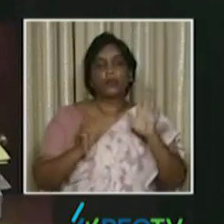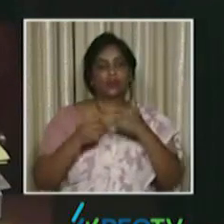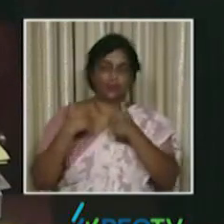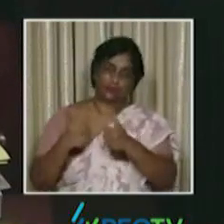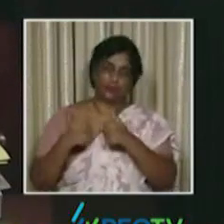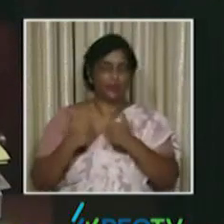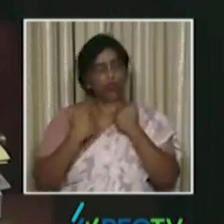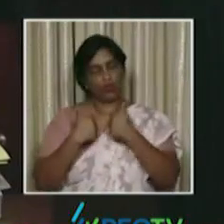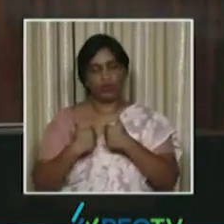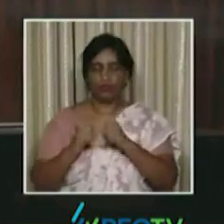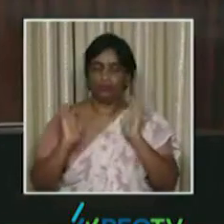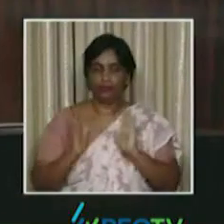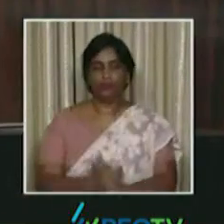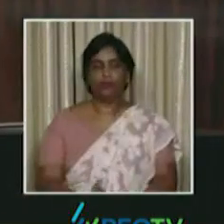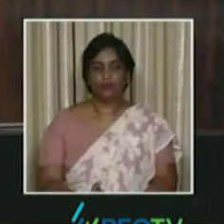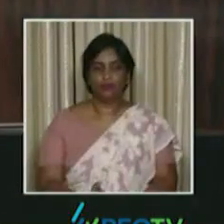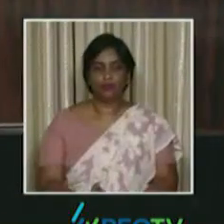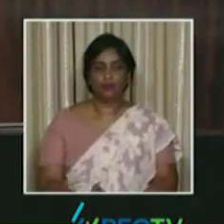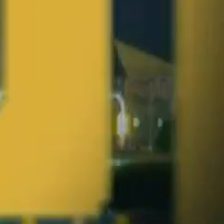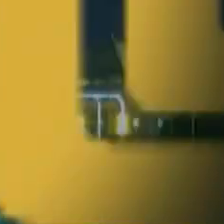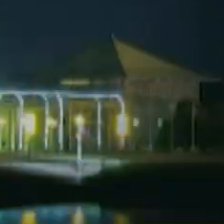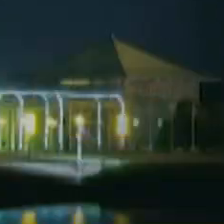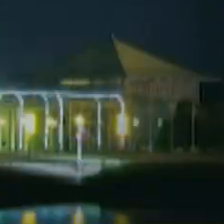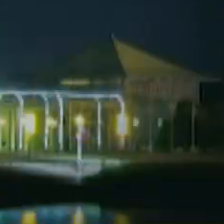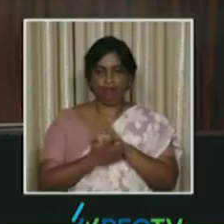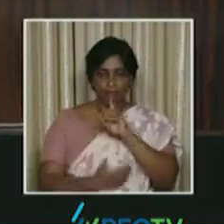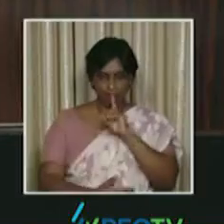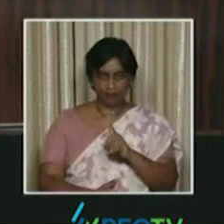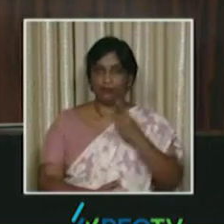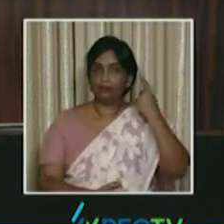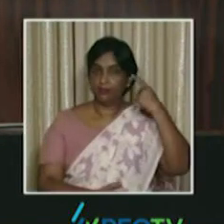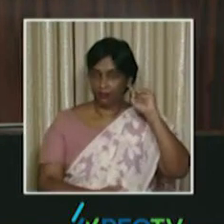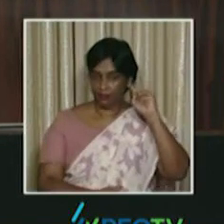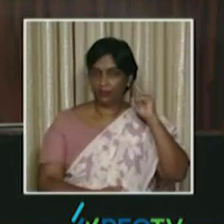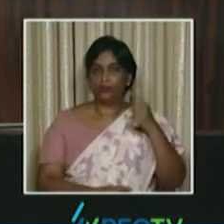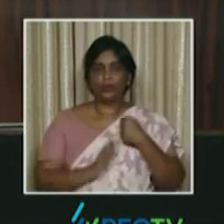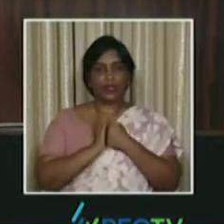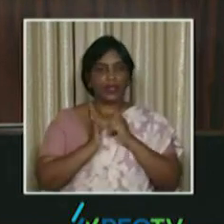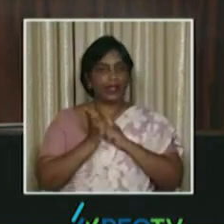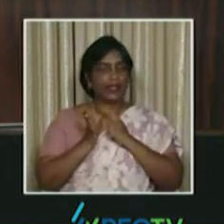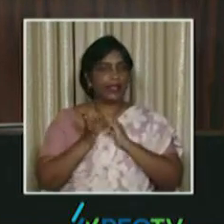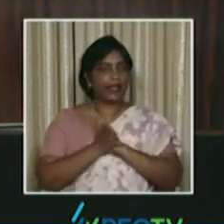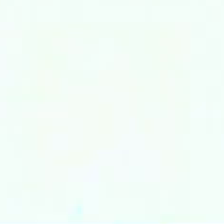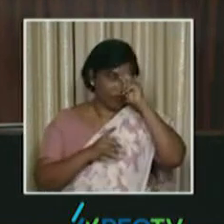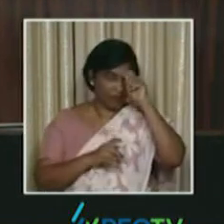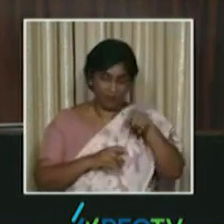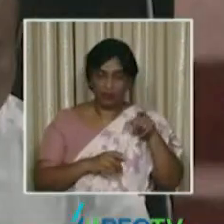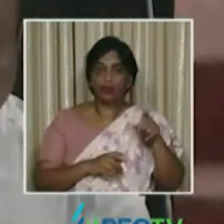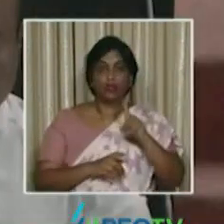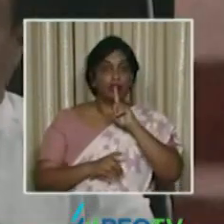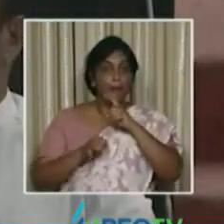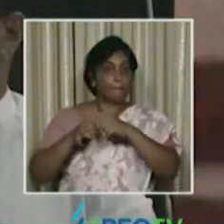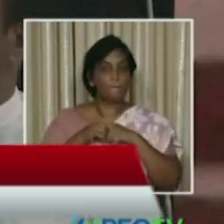හරි බොහොම හොඳයි UN එකට වෙනම යන්න උතුමා ජනාධිපති වුණාම ඊයේ දිනේදී ගරු හෙක්ටප් මහමි මන්ත්‍රීතුමා